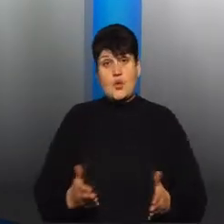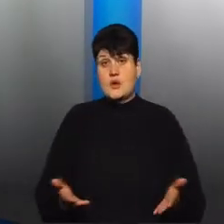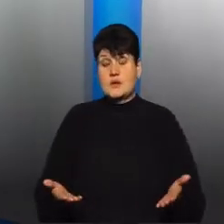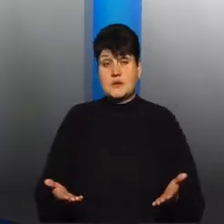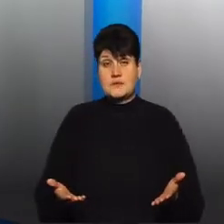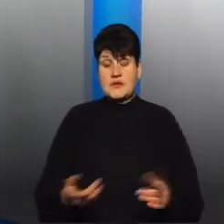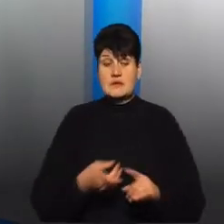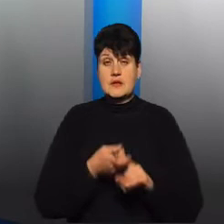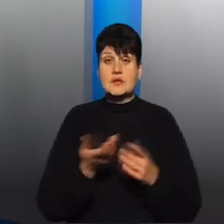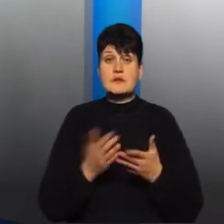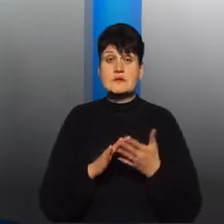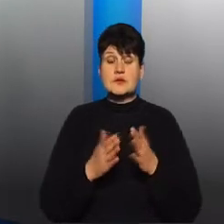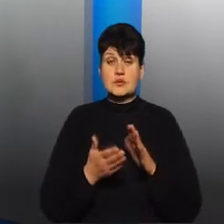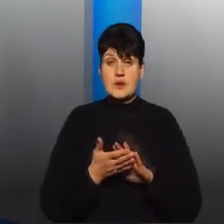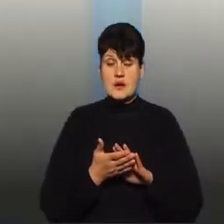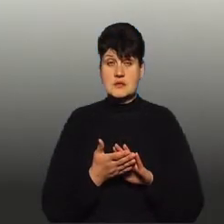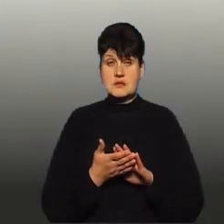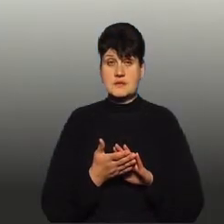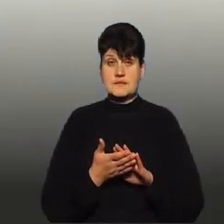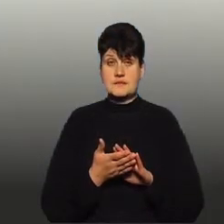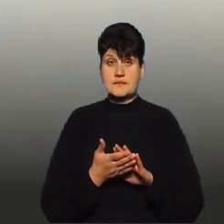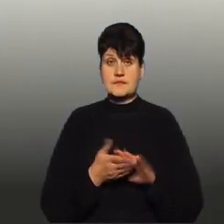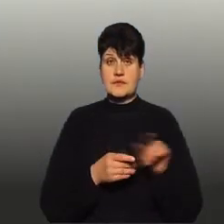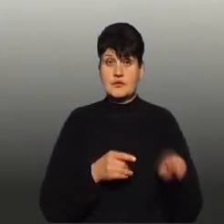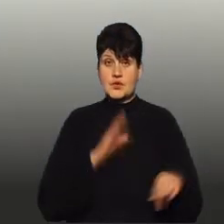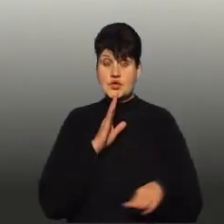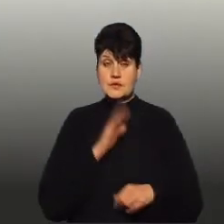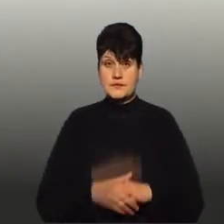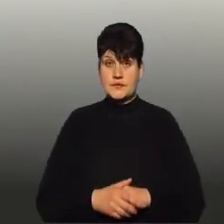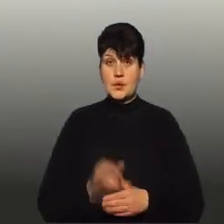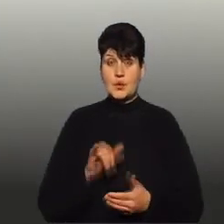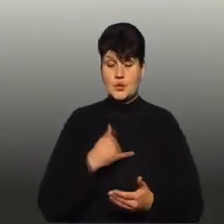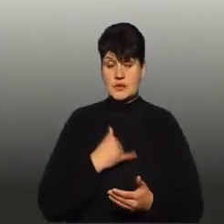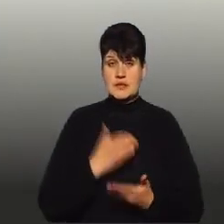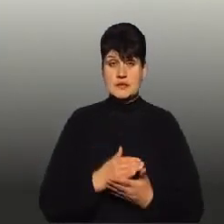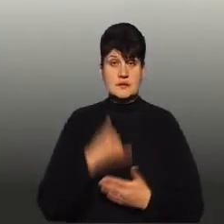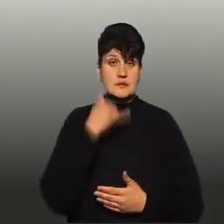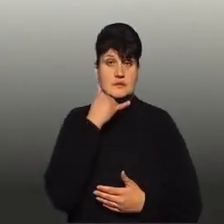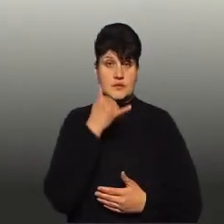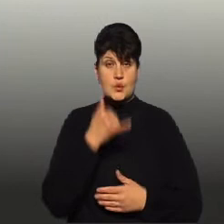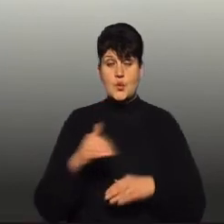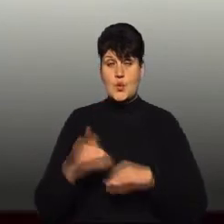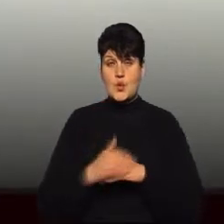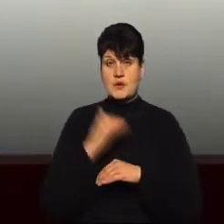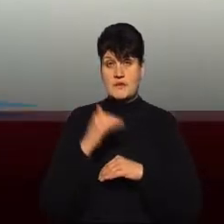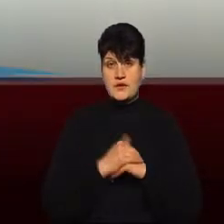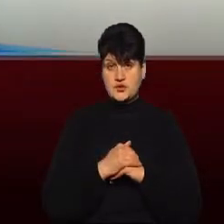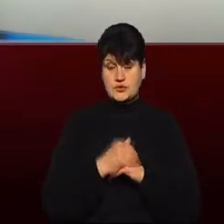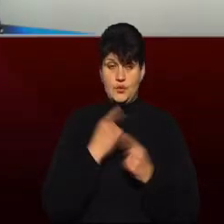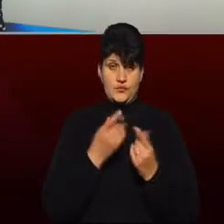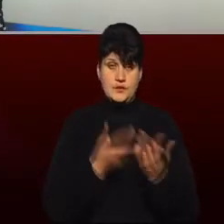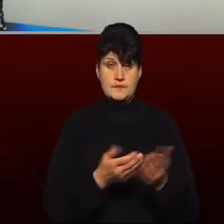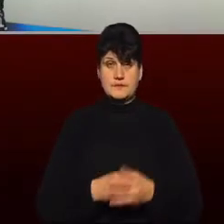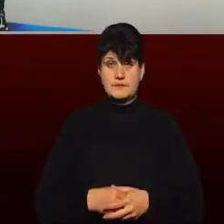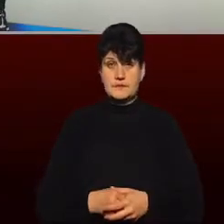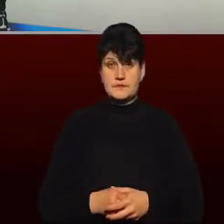ситуація клінічна в даної жінки. В нас є перший телефонний дзвінок. Доброго вечора, говоріть. Доброго вечора. Добрий